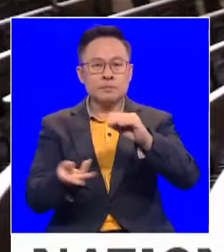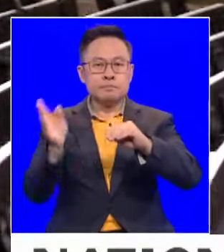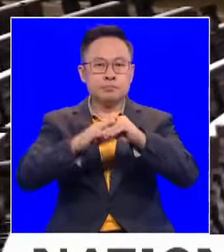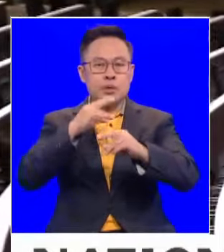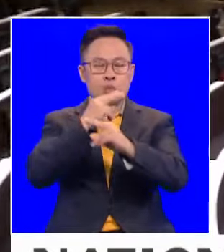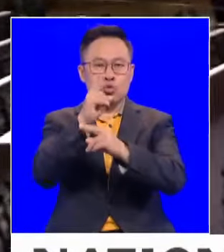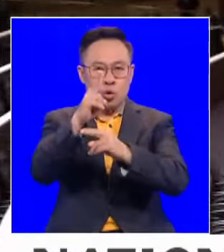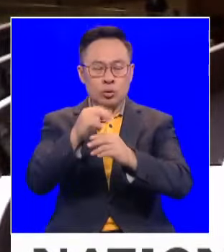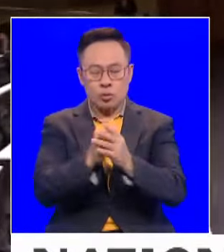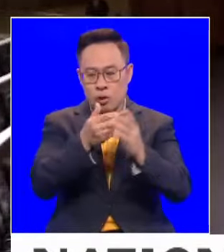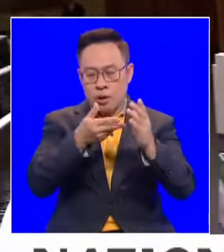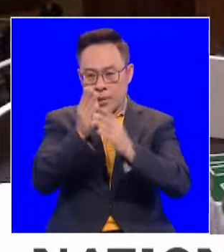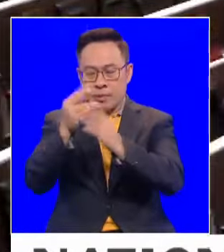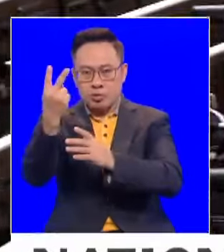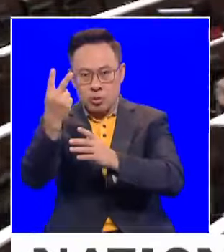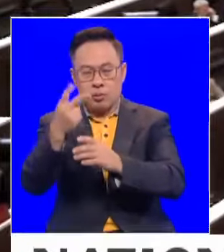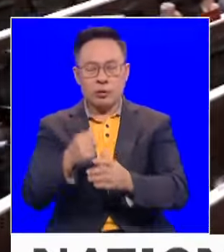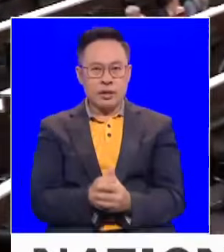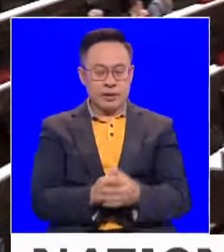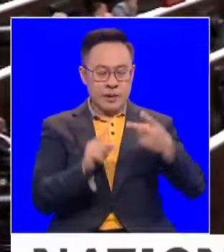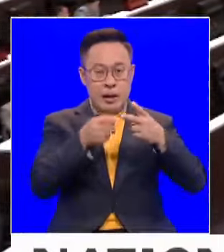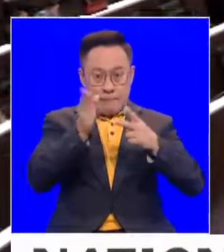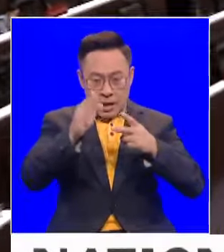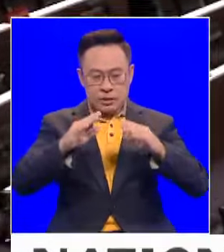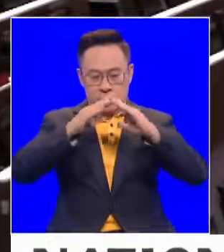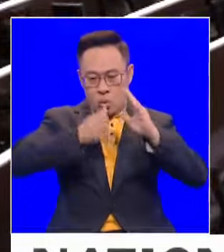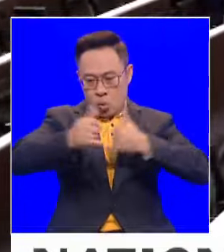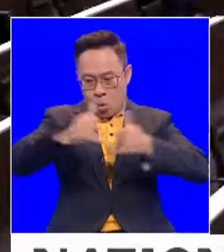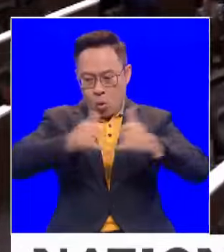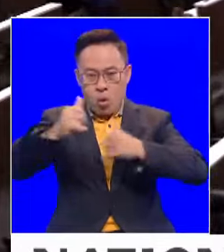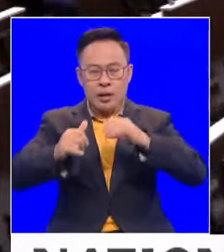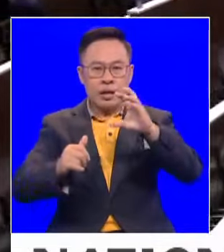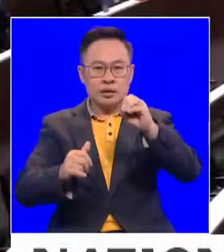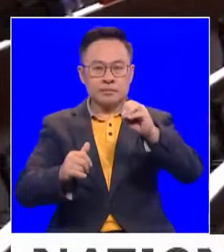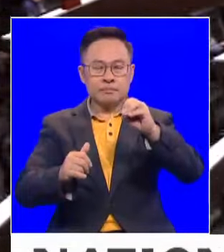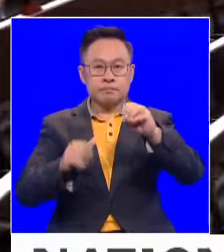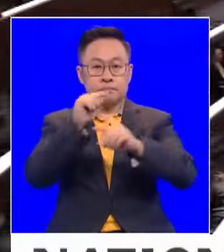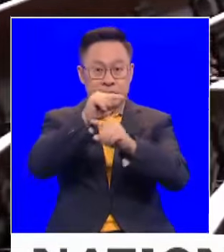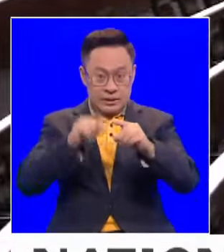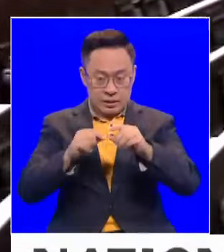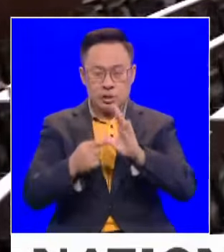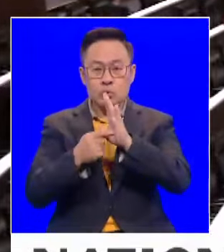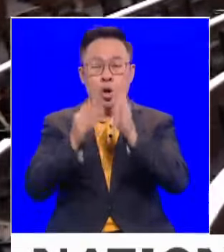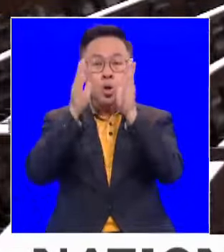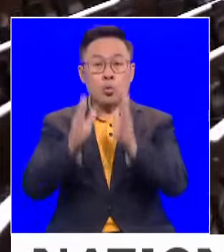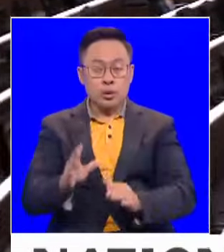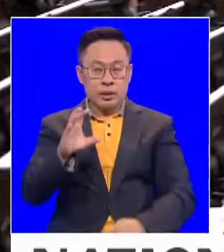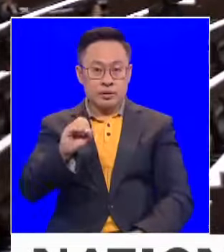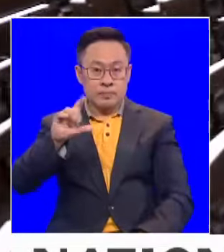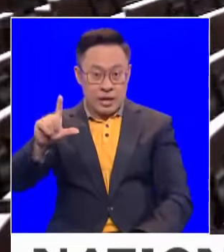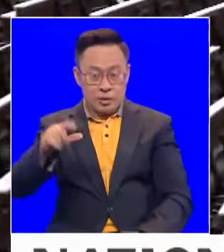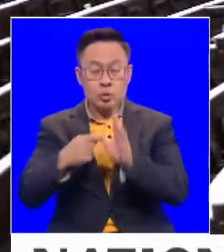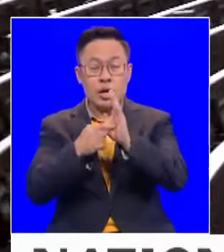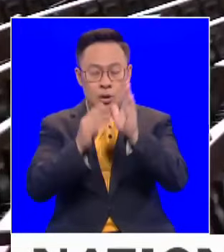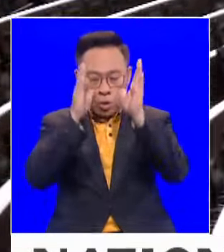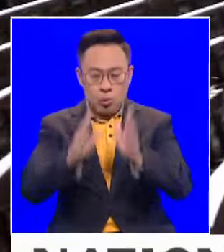สมมุติเสียงเนี่ยมีคนต้องอ่ามีมีคนมีสิทธิ์เนี่ย 50ล้านคนเห็นมั้ยตัวเลขเดียวกับผมเลยนะ 50ล้านคนแต่ปรากฏว่ามีคน